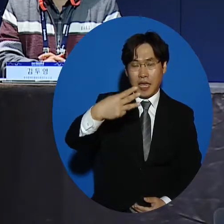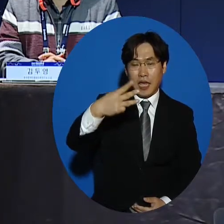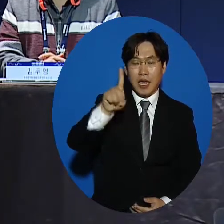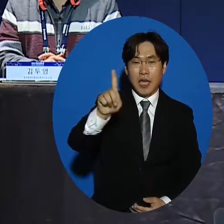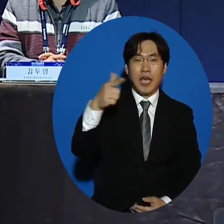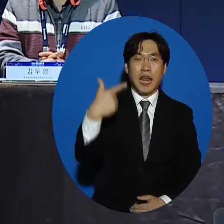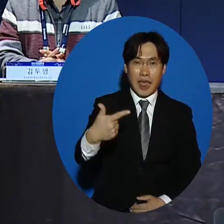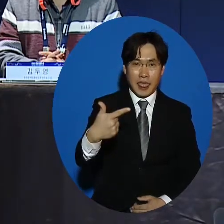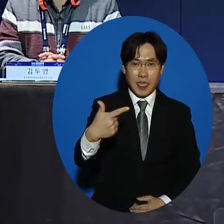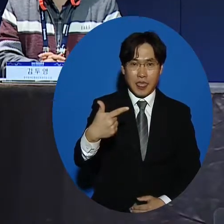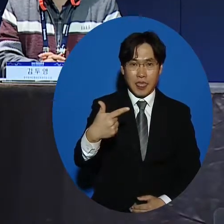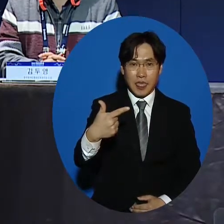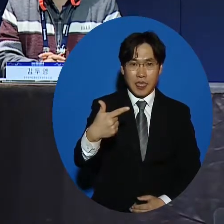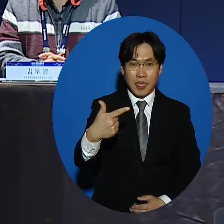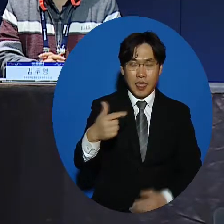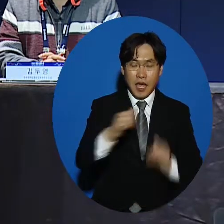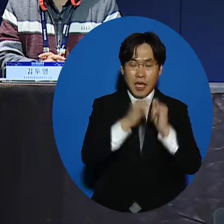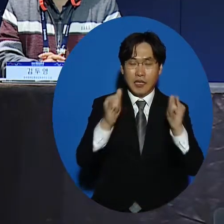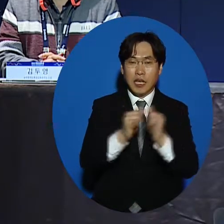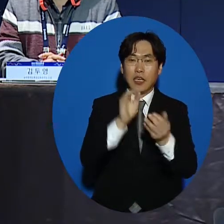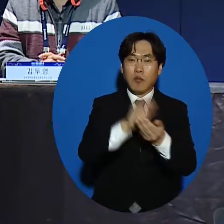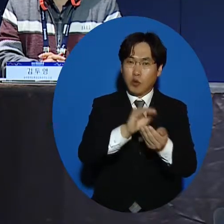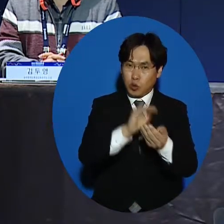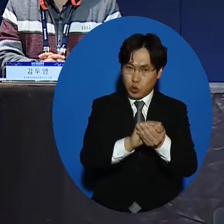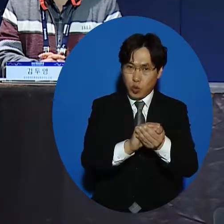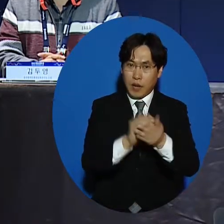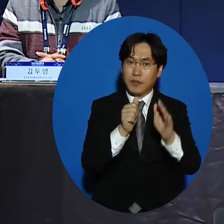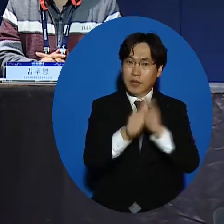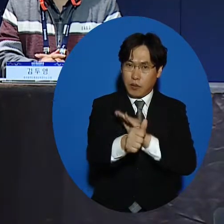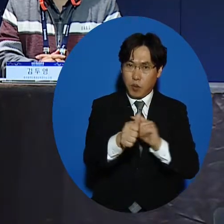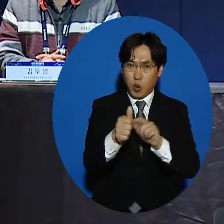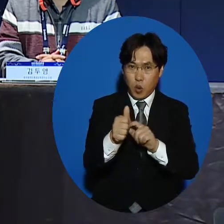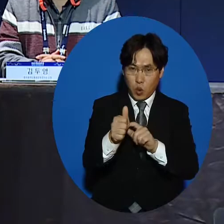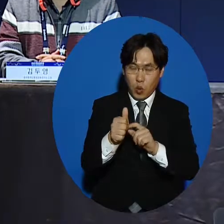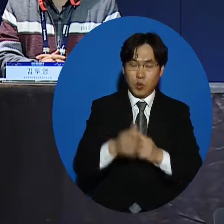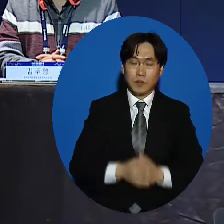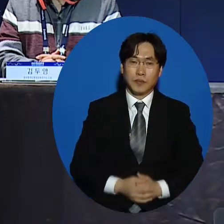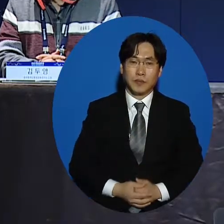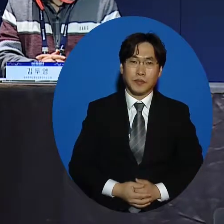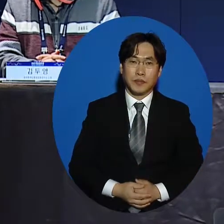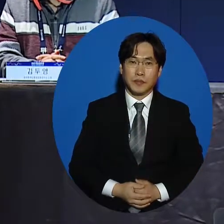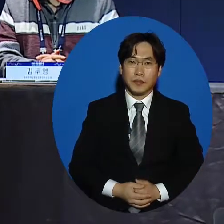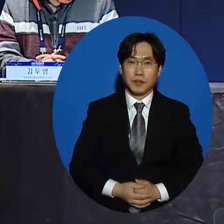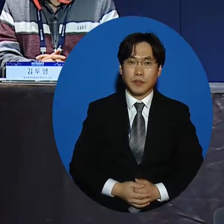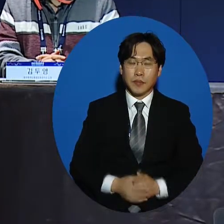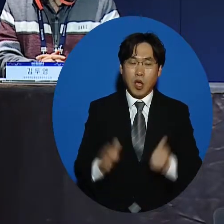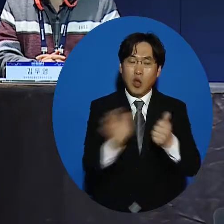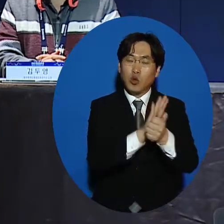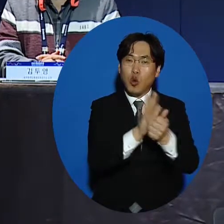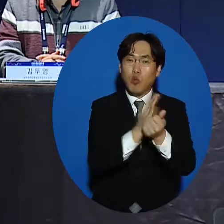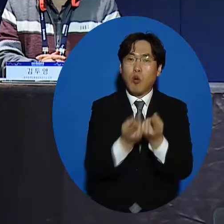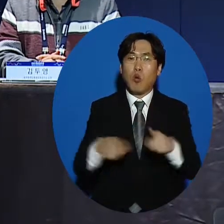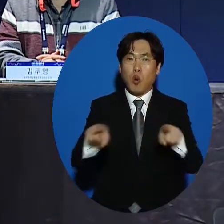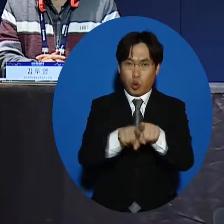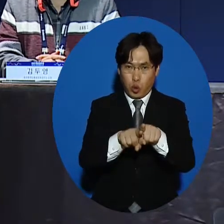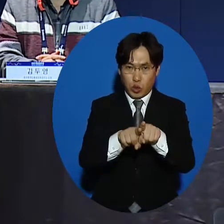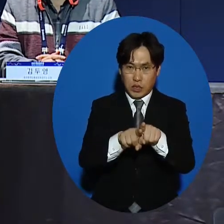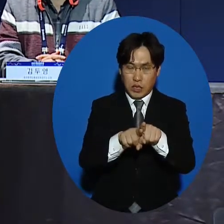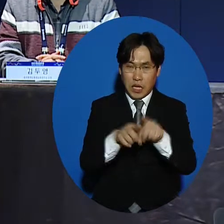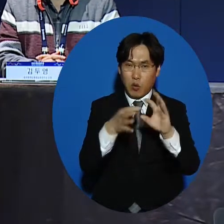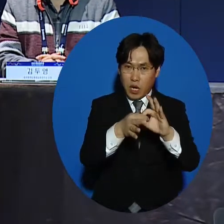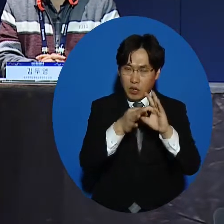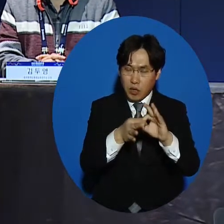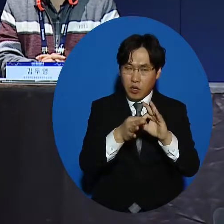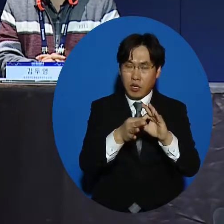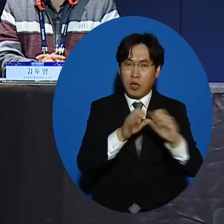웨이드 커먼 협동조합 이사장님이신데요. 부가적으로 말씀드리면 돌봄 공동체를 지금 운영하고